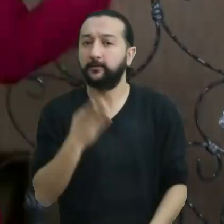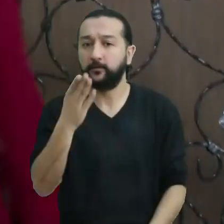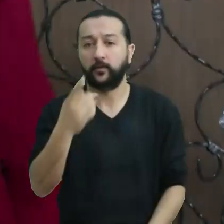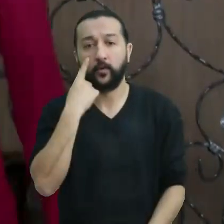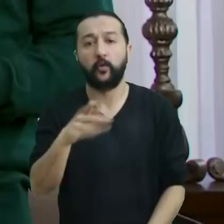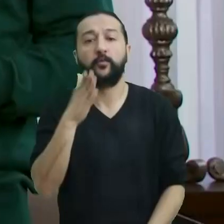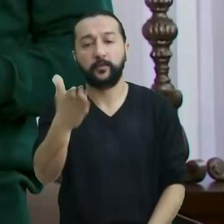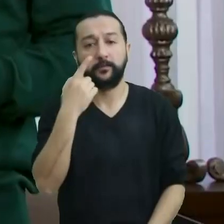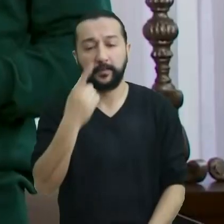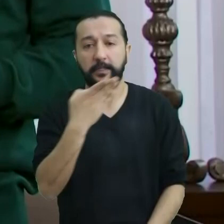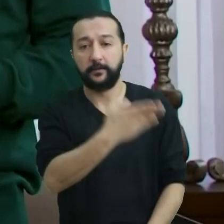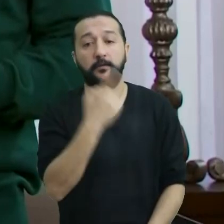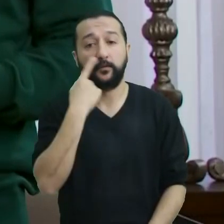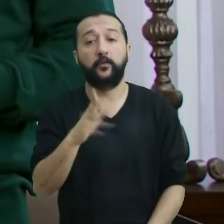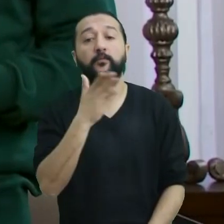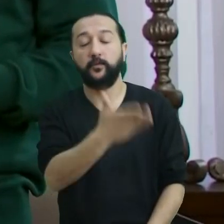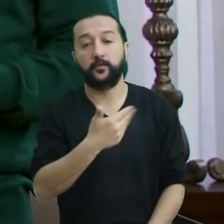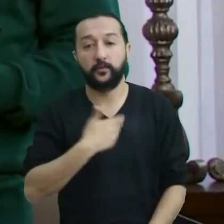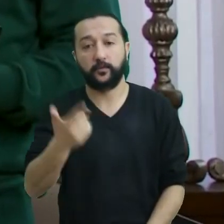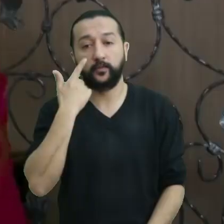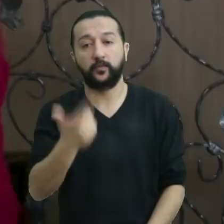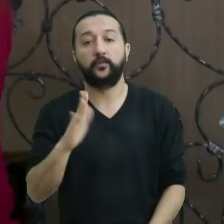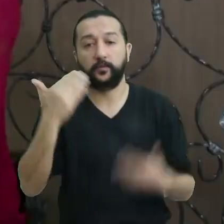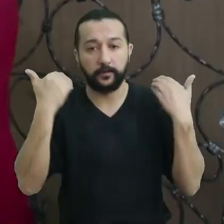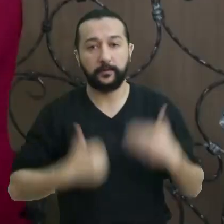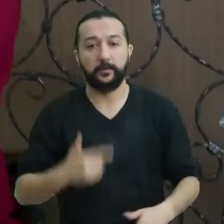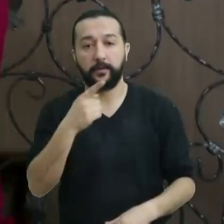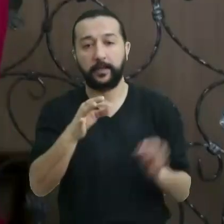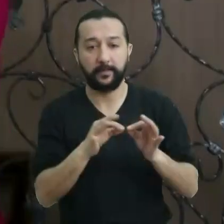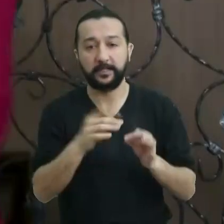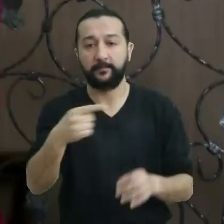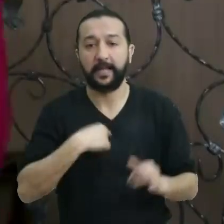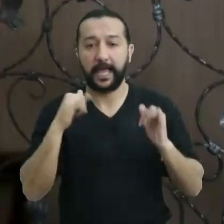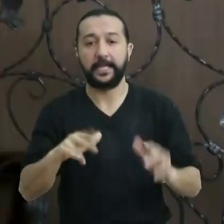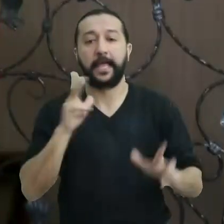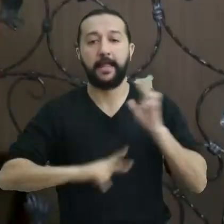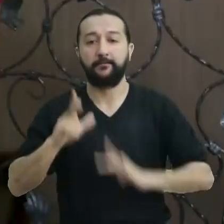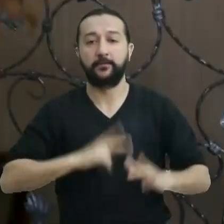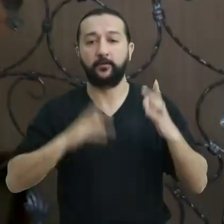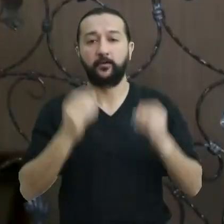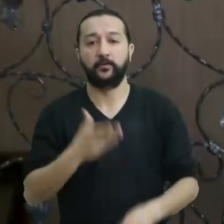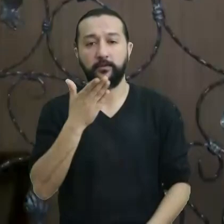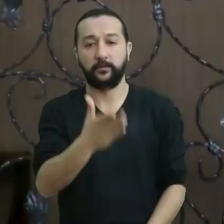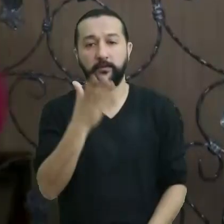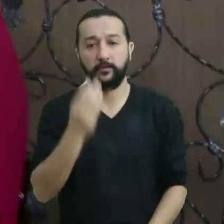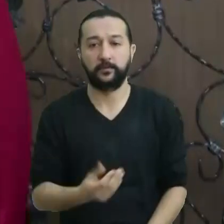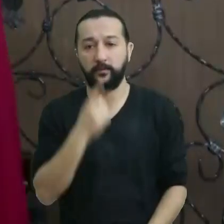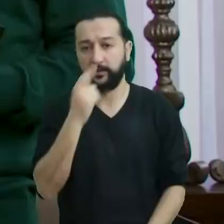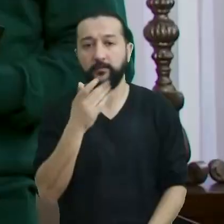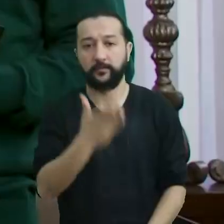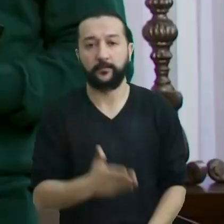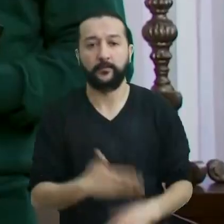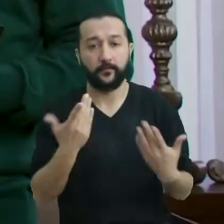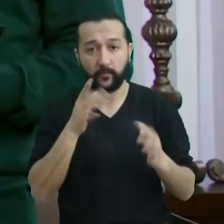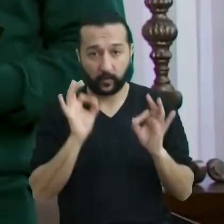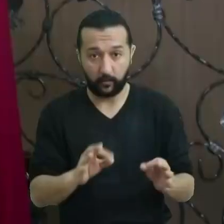Nurhan? Görmüyor musun? Görmüyor musun? Biricik'le ben aynı renk kıyafetleri giymişiz.